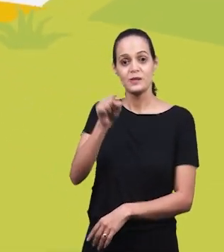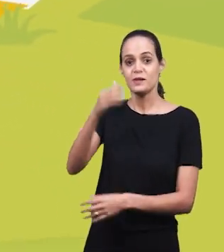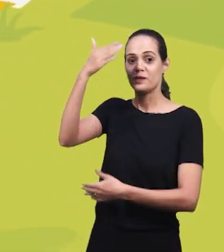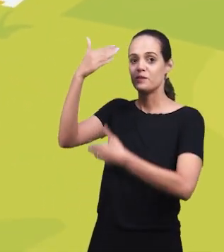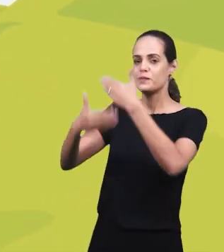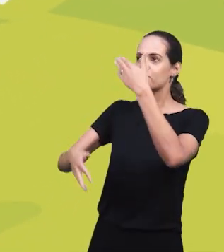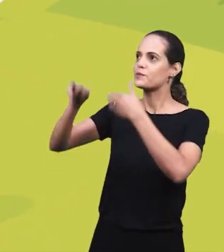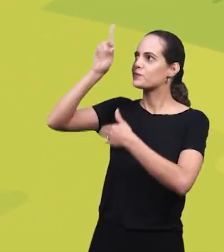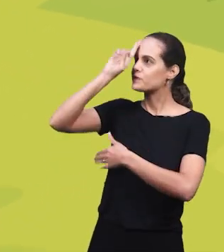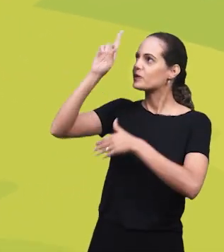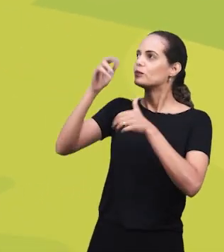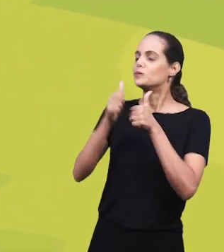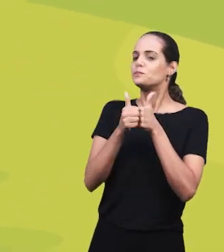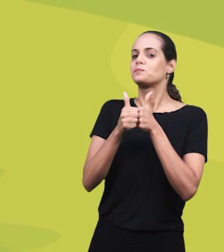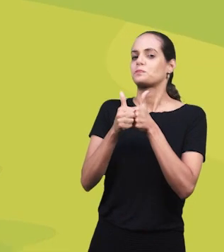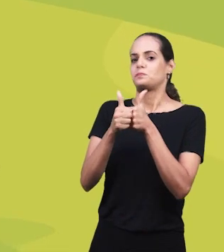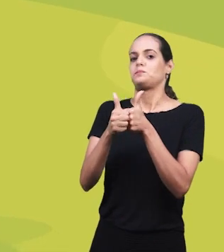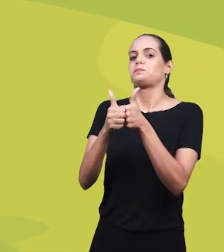Andai na minha